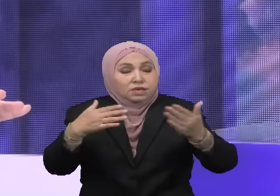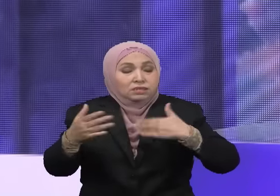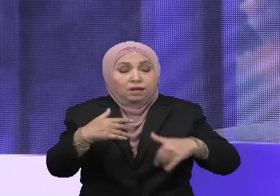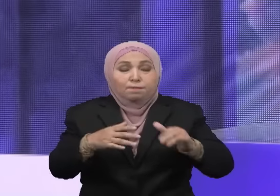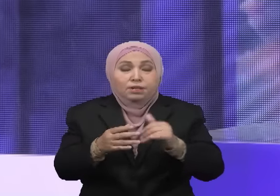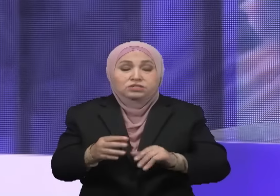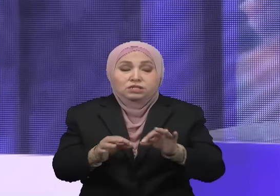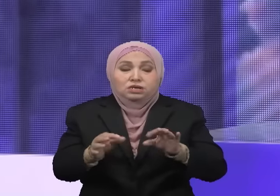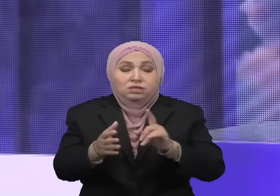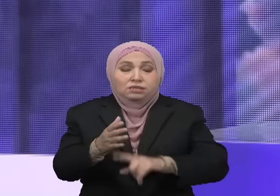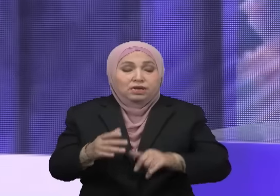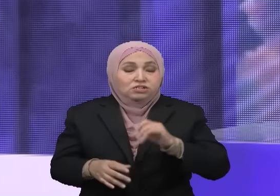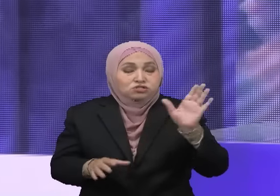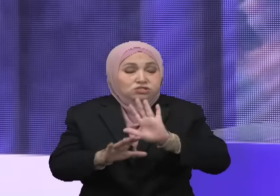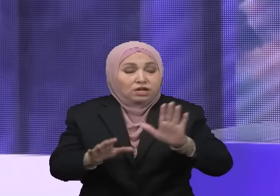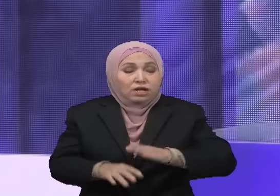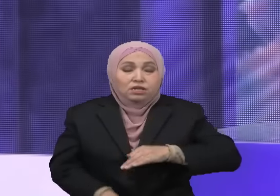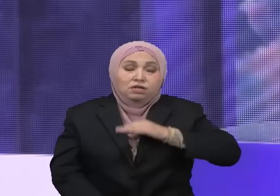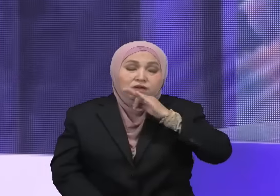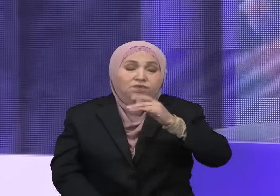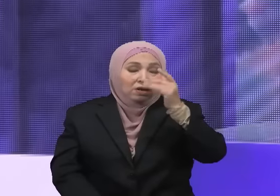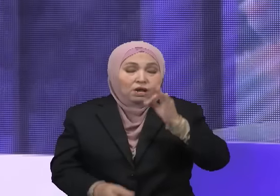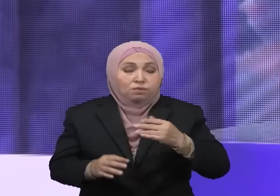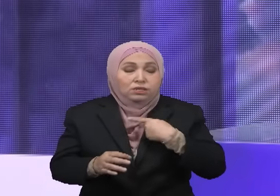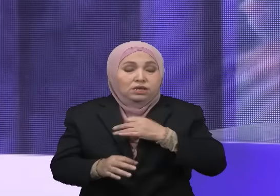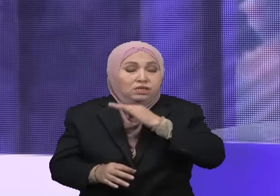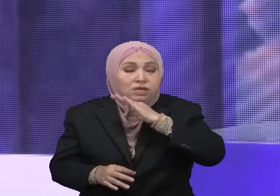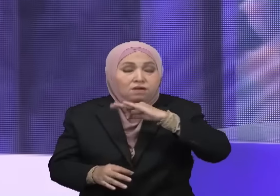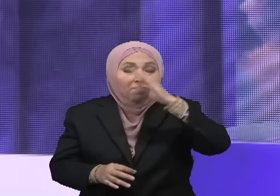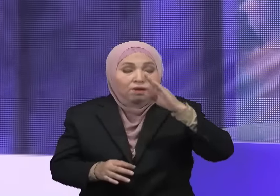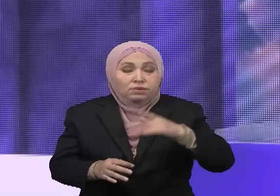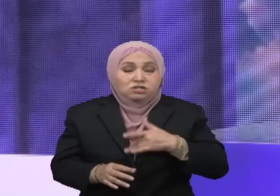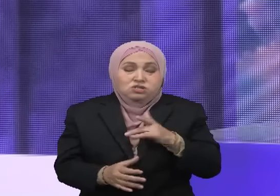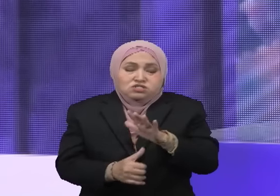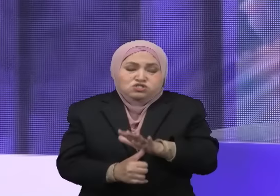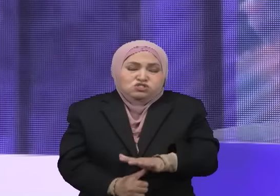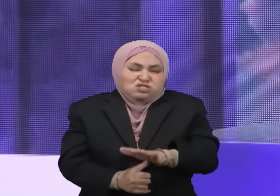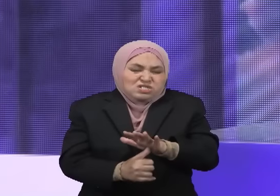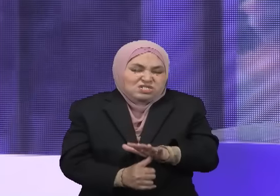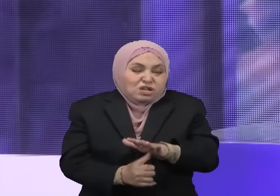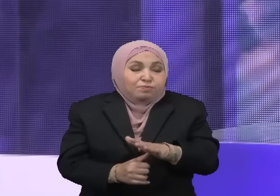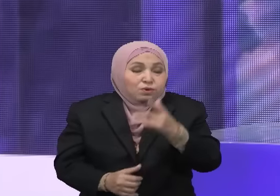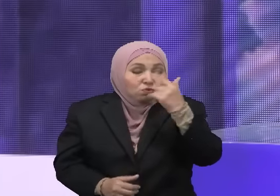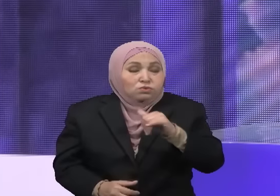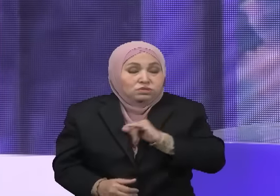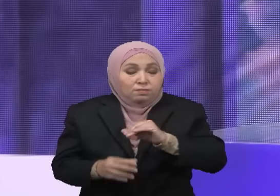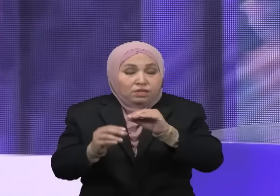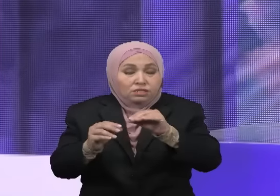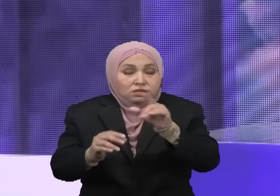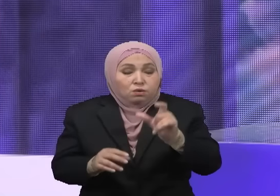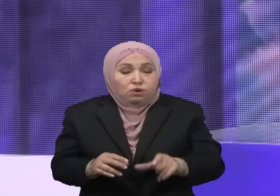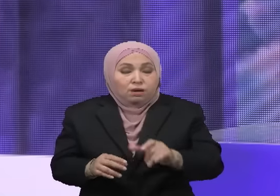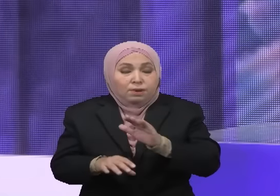apa? Jangan give up. Pasal kalau kita give up ataupun kita rasa stres betul lah kan, untuk saya mengajak orang